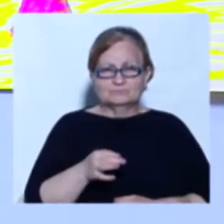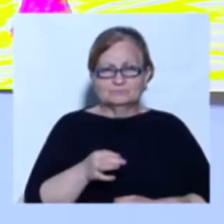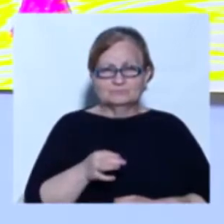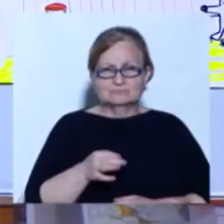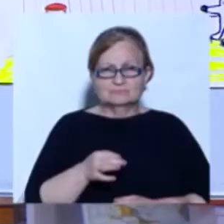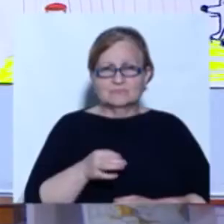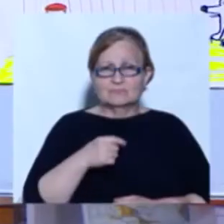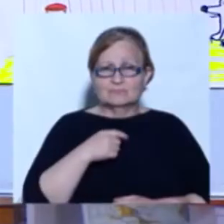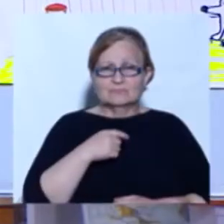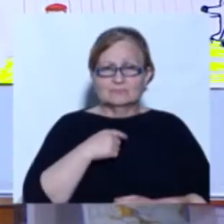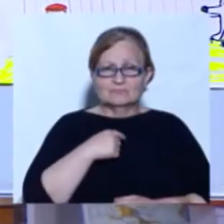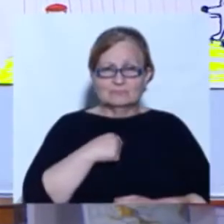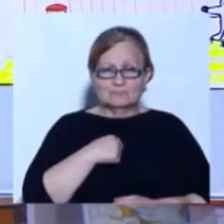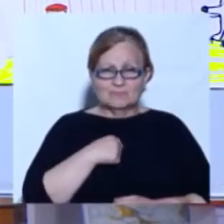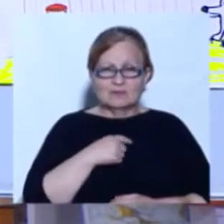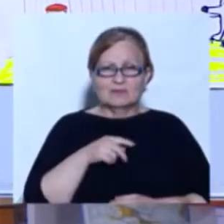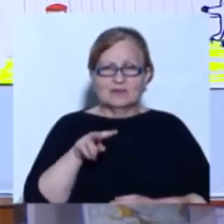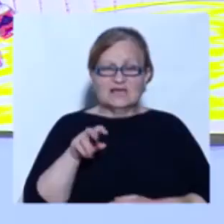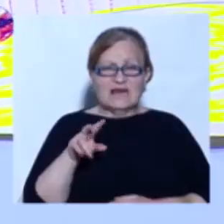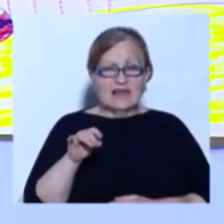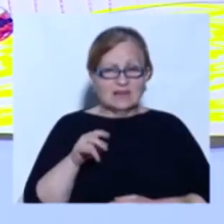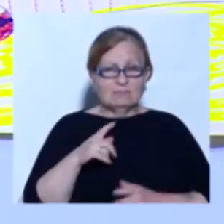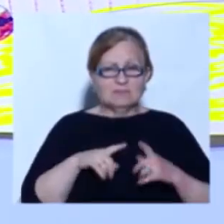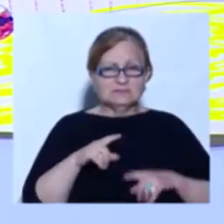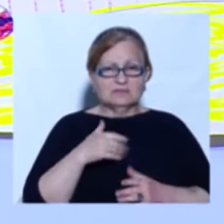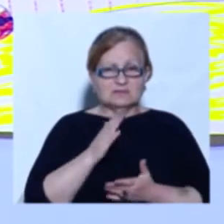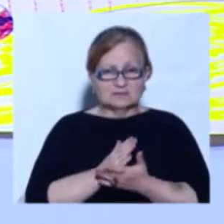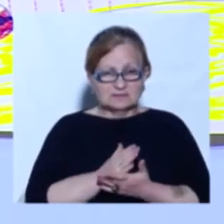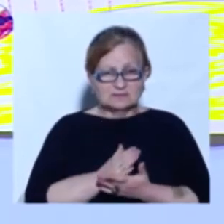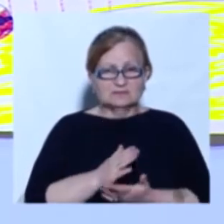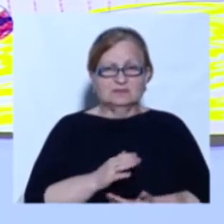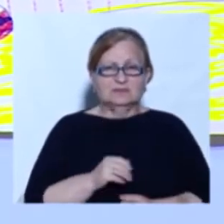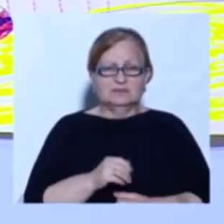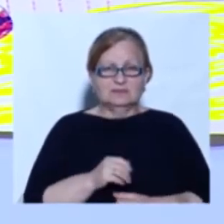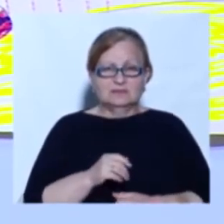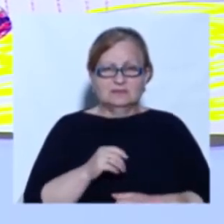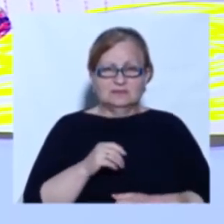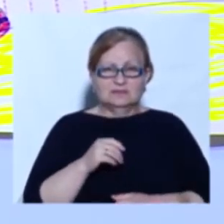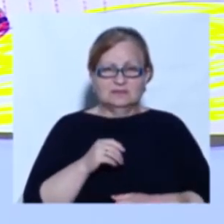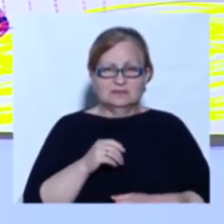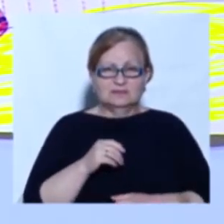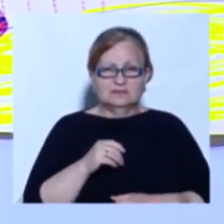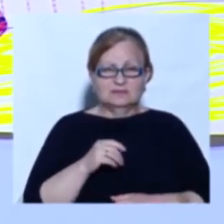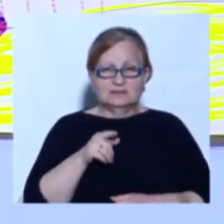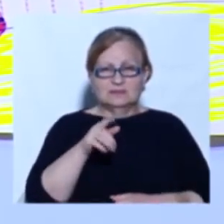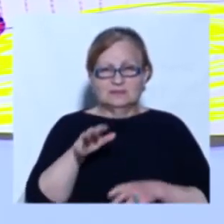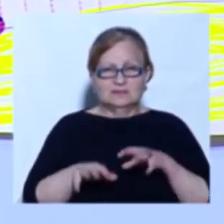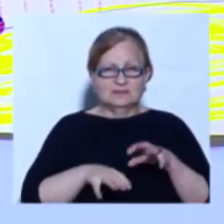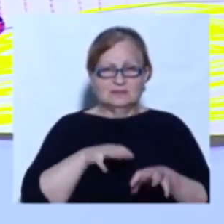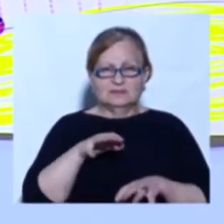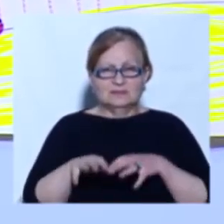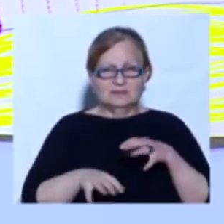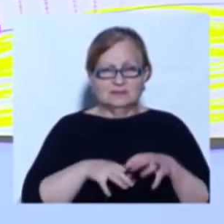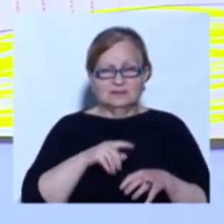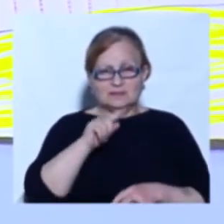აზრით? Ვინ ვარო? Მე ლელა მასწავლებელი ვარ. Და დათვი